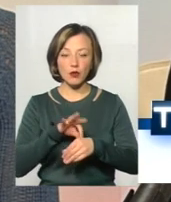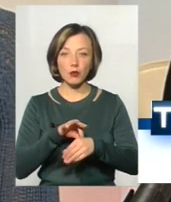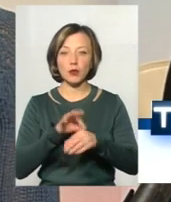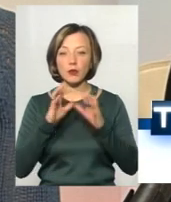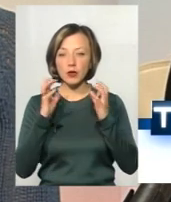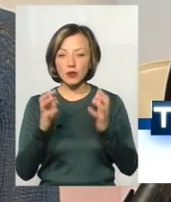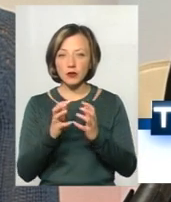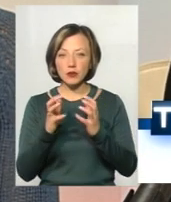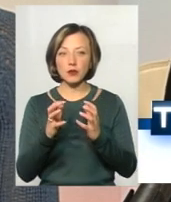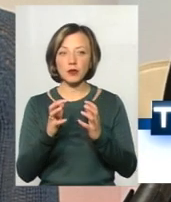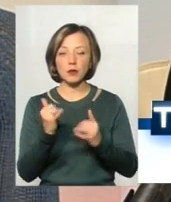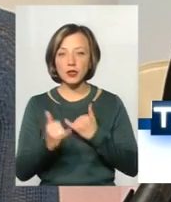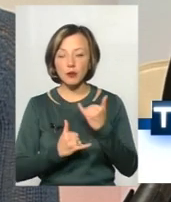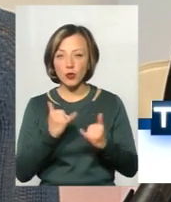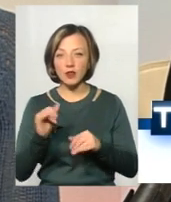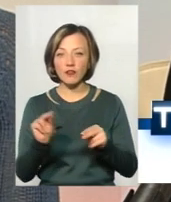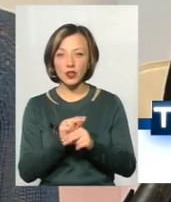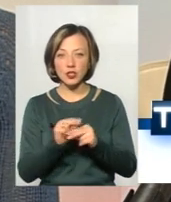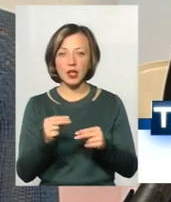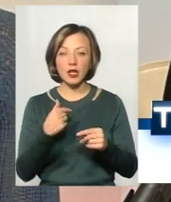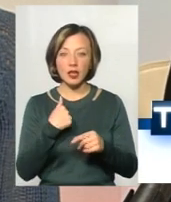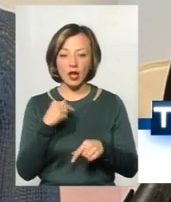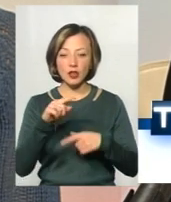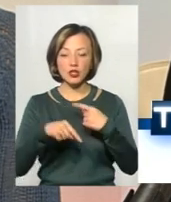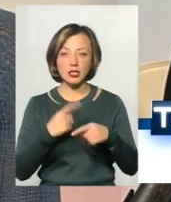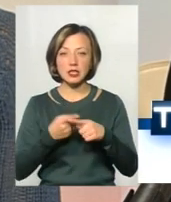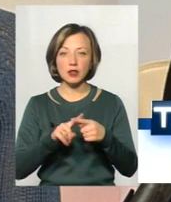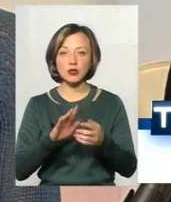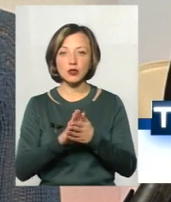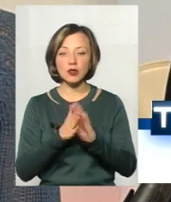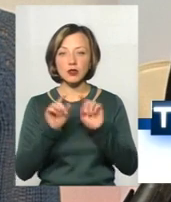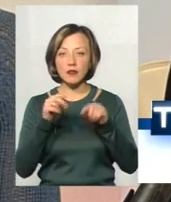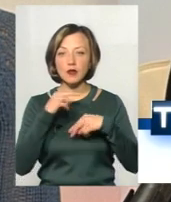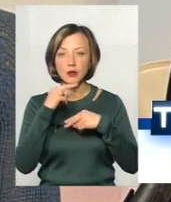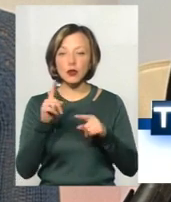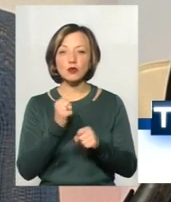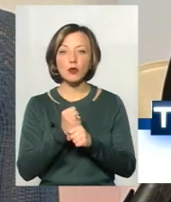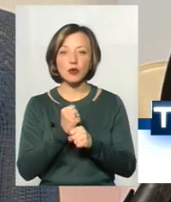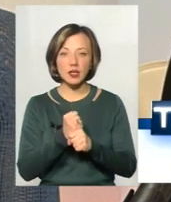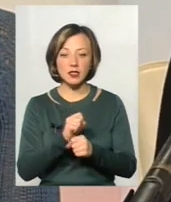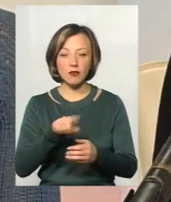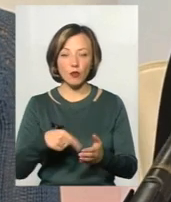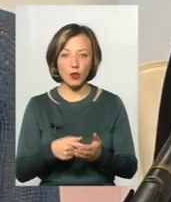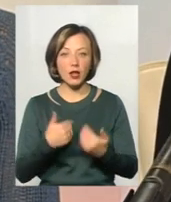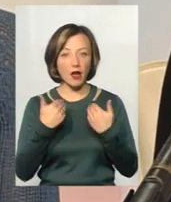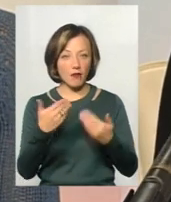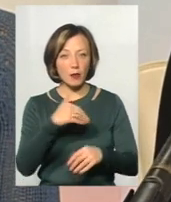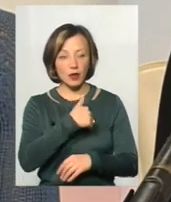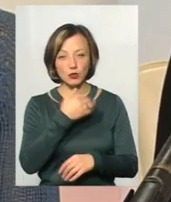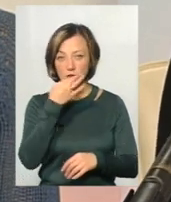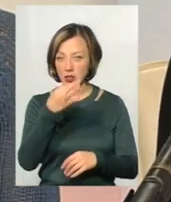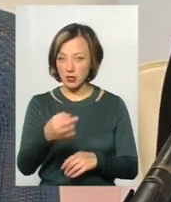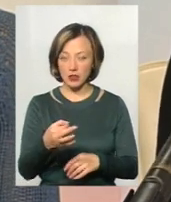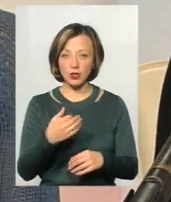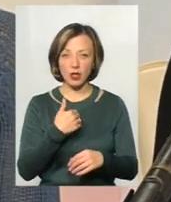приютили, позаботились, вылечили. Знаете, я через эту ситуацию начала обращать внимание вообще, что происходит в городе. И я вам хочу сказать, что